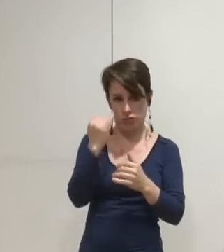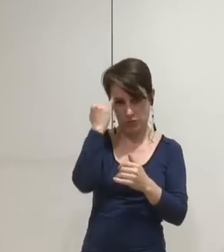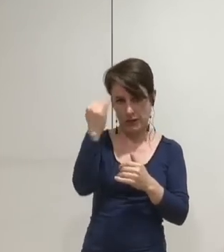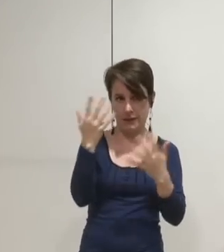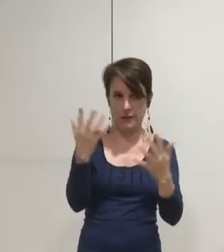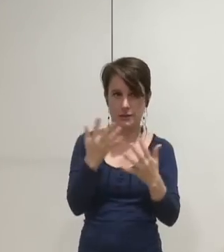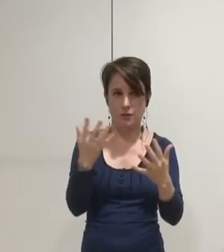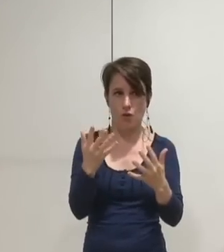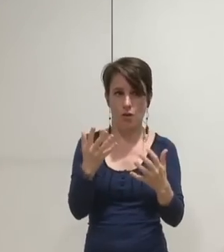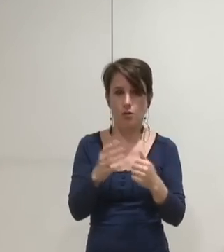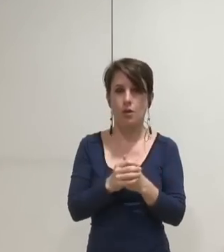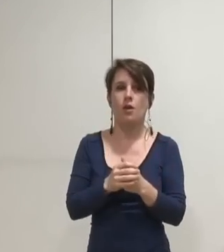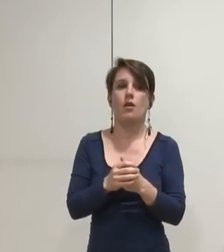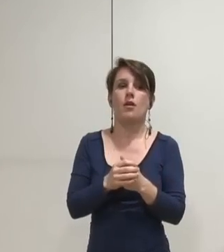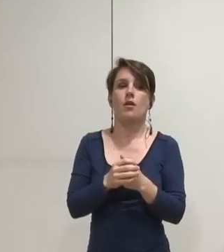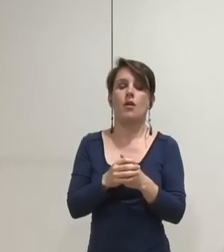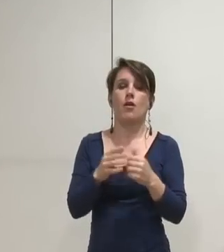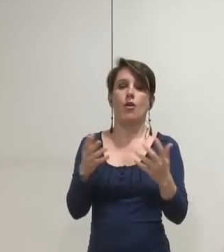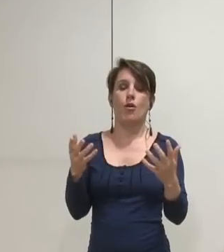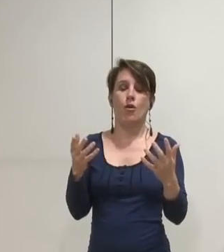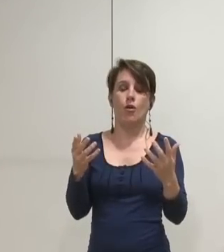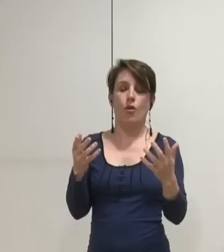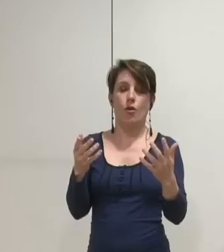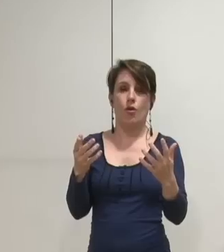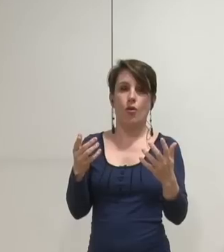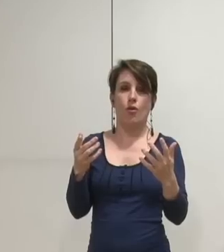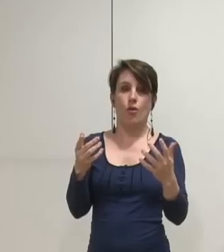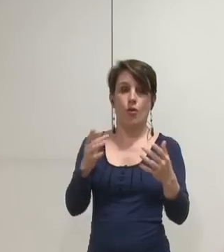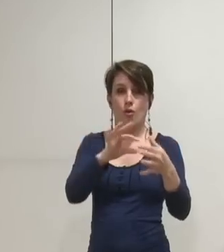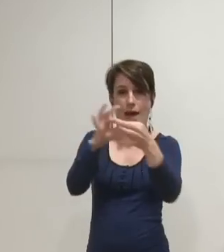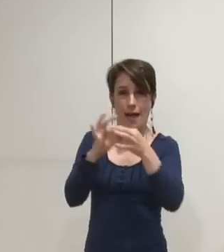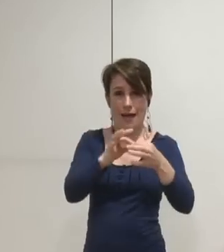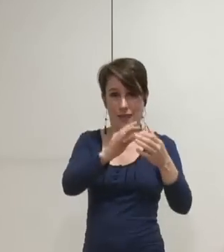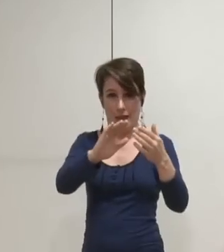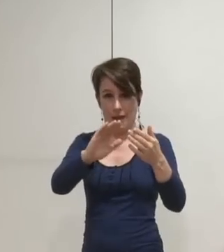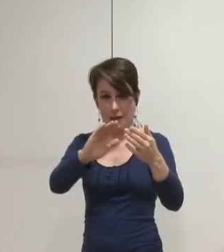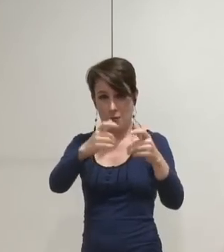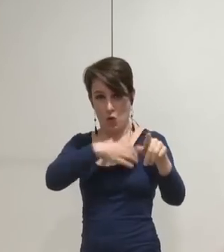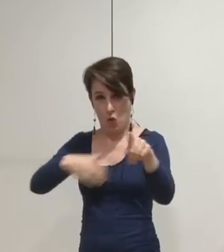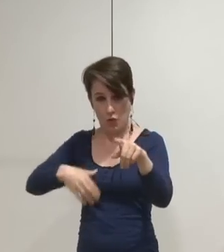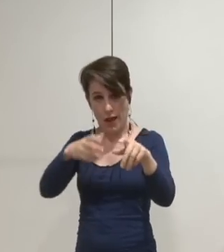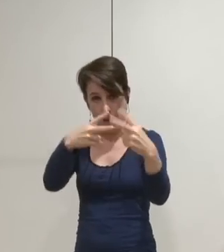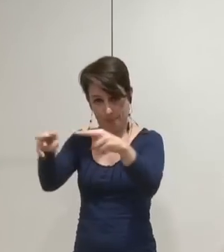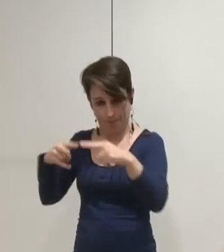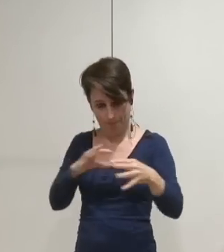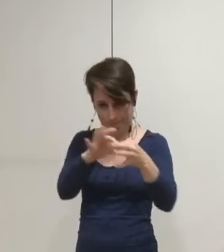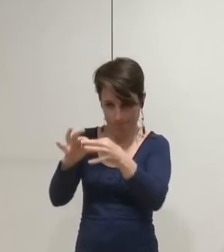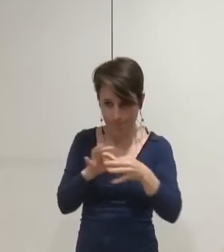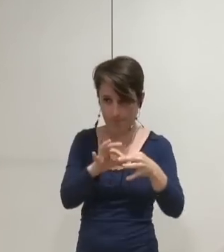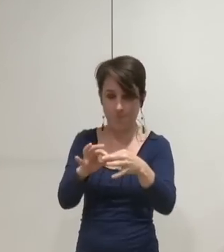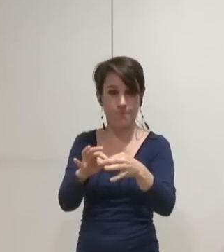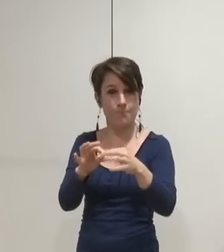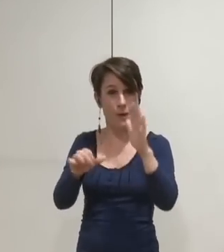de ville est porté à l'échelle intercommunale c'est un financement essentiellement de l'État celui-ci d'ailleurs a élargi les quartiers